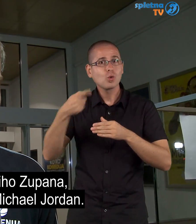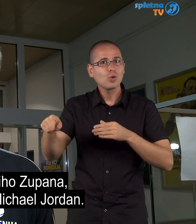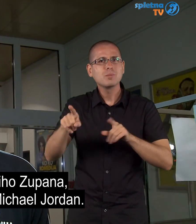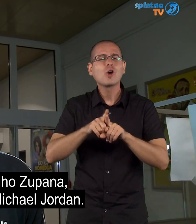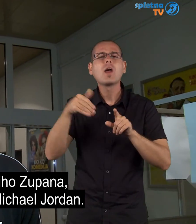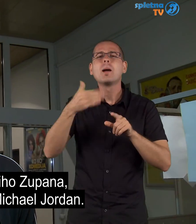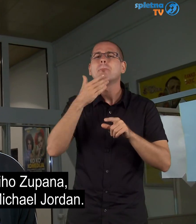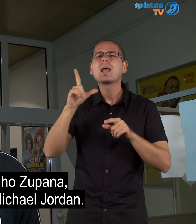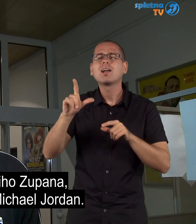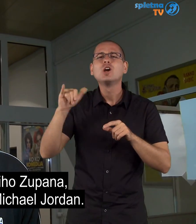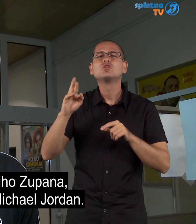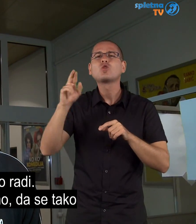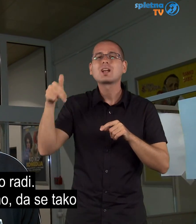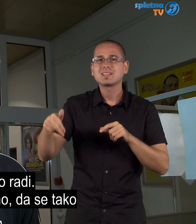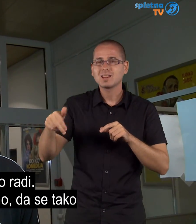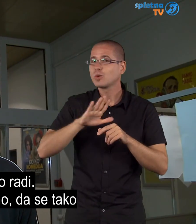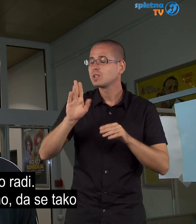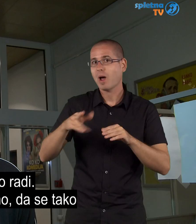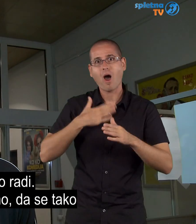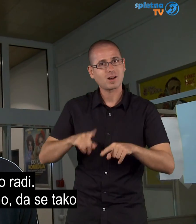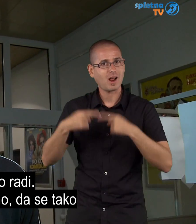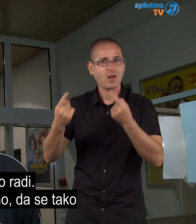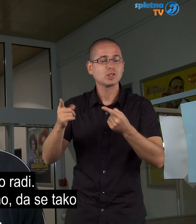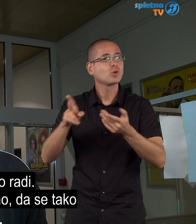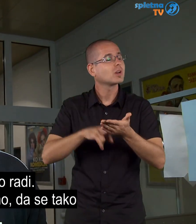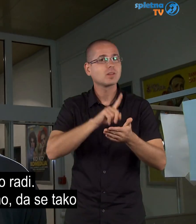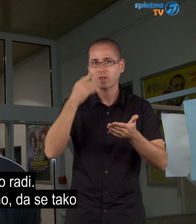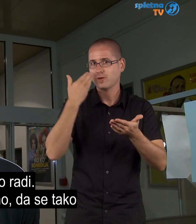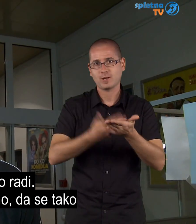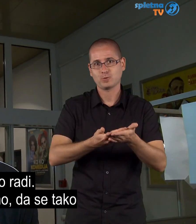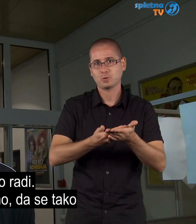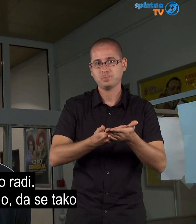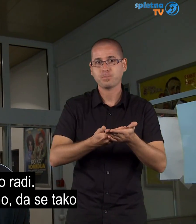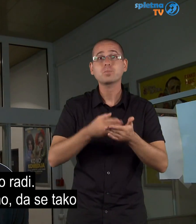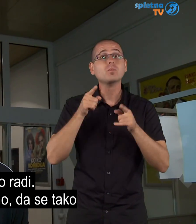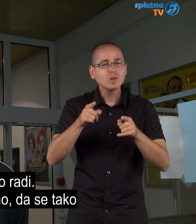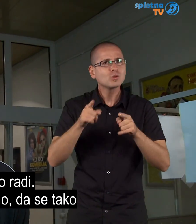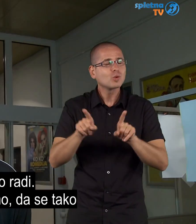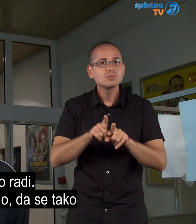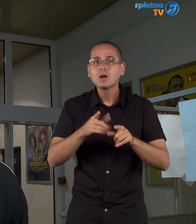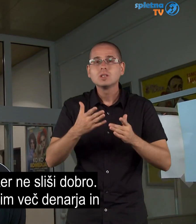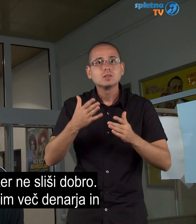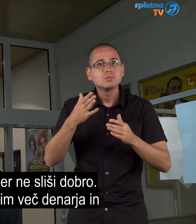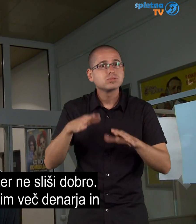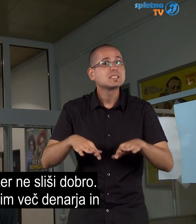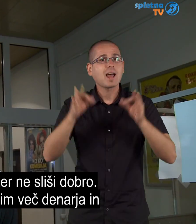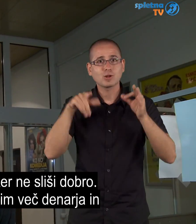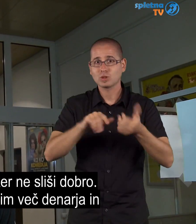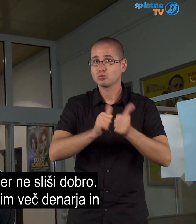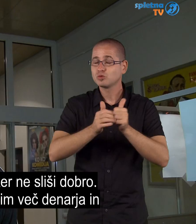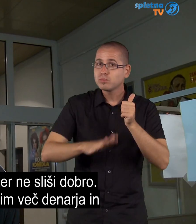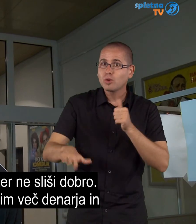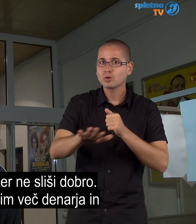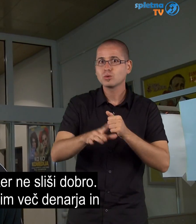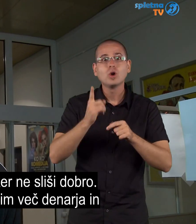zdi Michael Jordan, tako da ga imajo vsi radi in to je res neverjetno, da se tako znajde tudi v tem